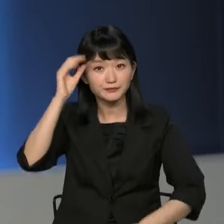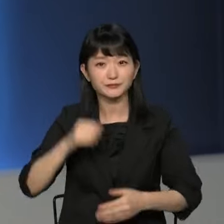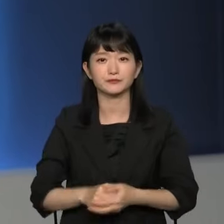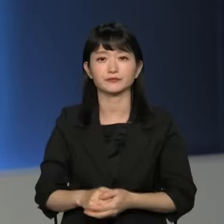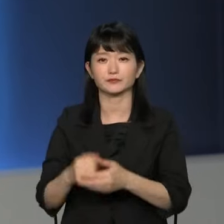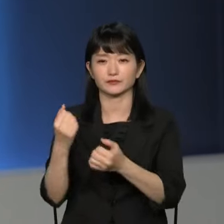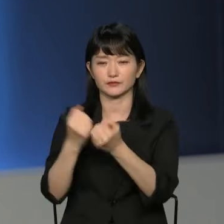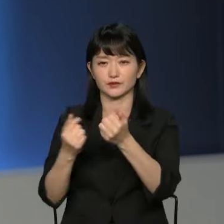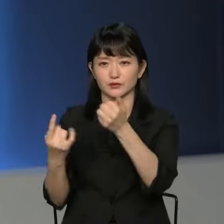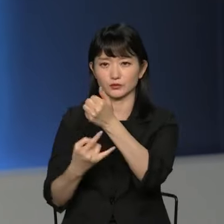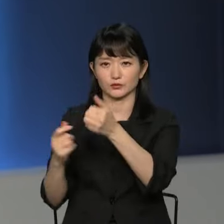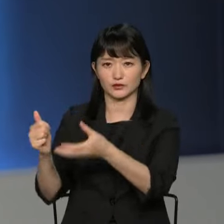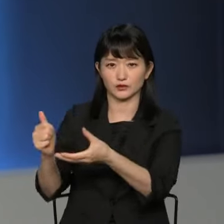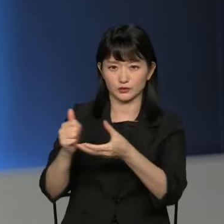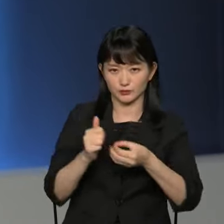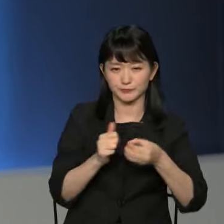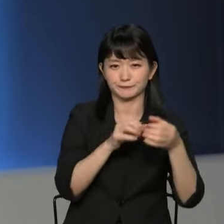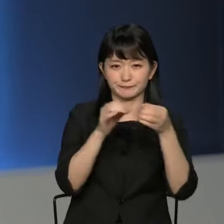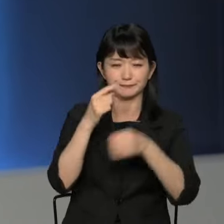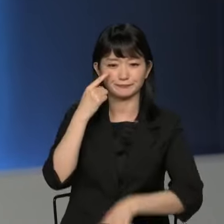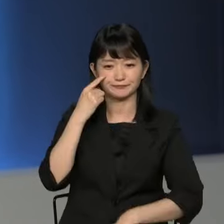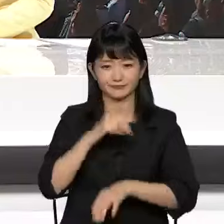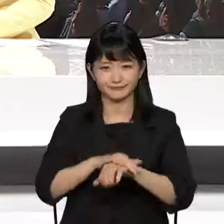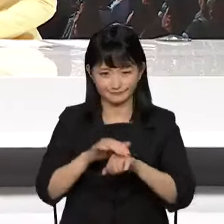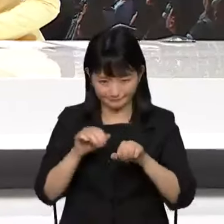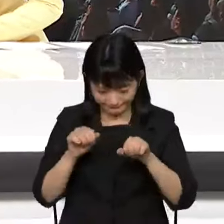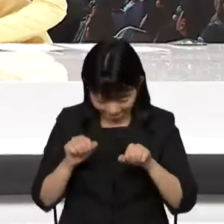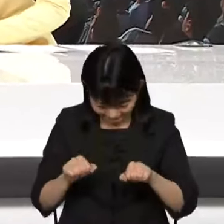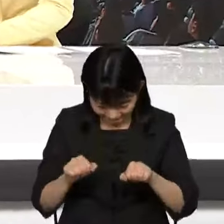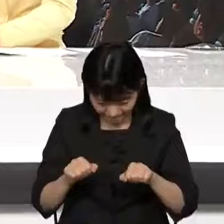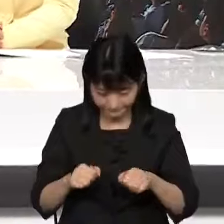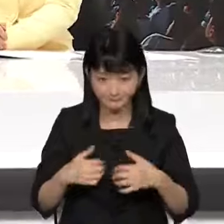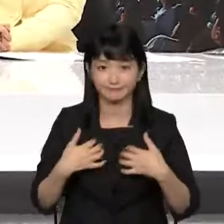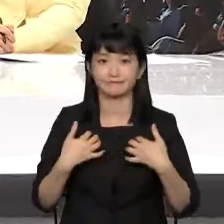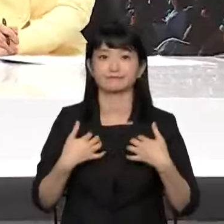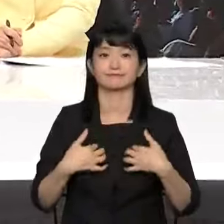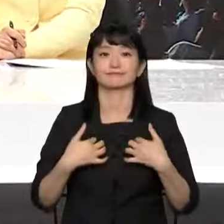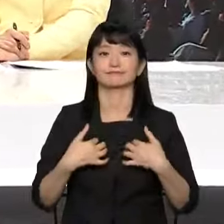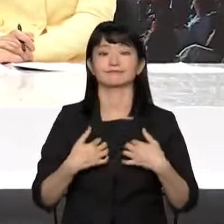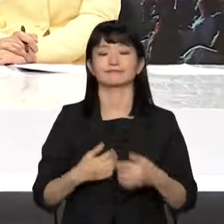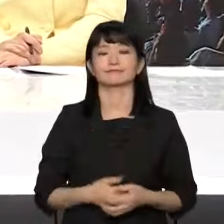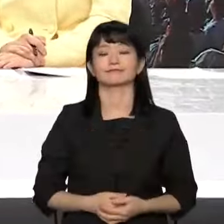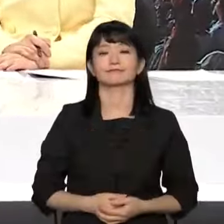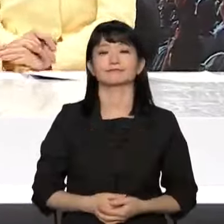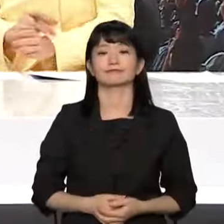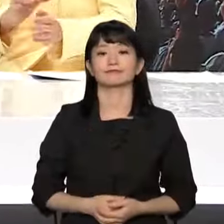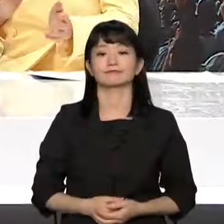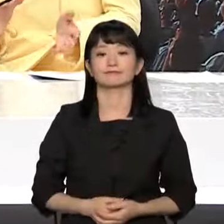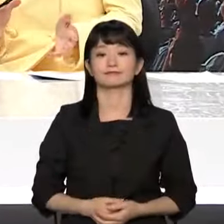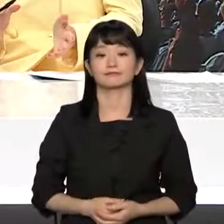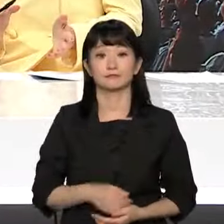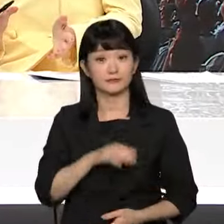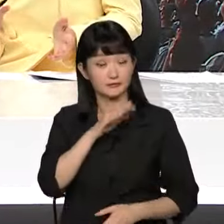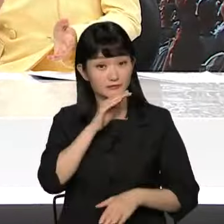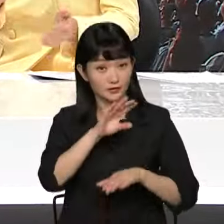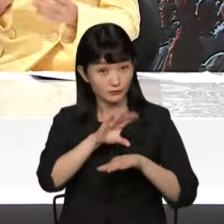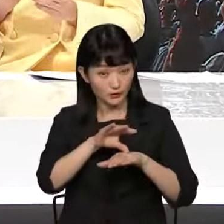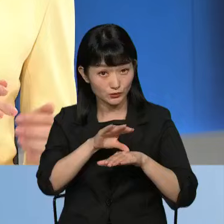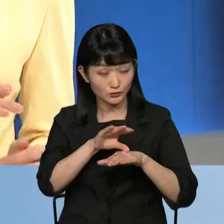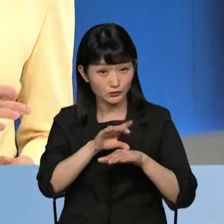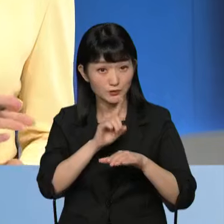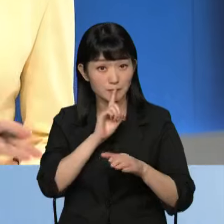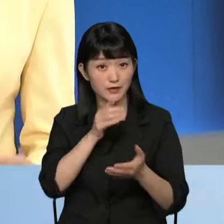김선우 해설위원 모시고 함께 이야기 나눠보겠습니다. 어서 오세요. 안녕하세요. 반갑습니다. 반갑습니다. 네, 실제로 중계하시면서